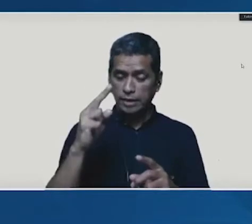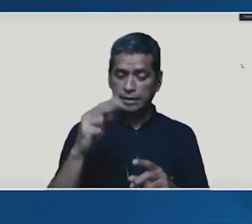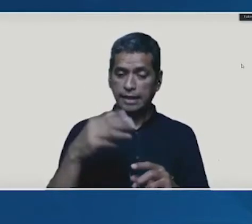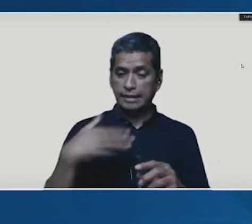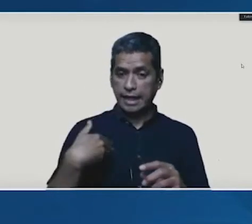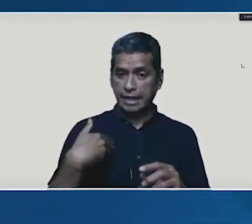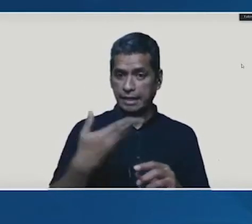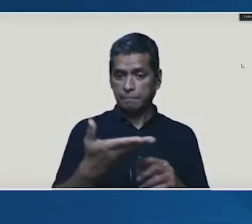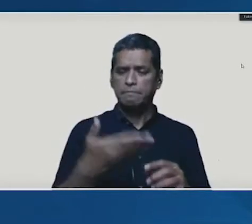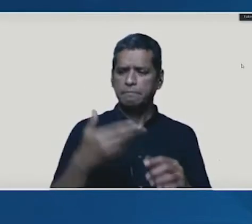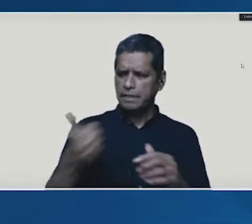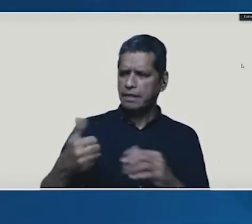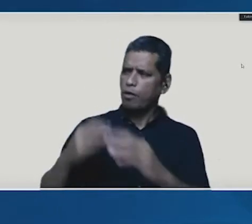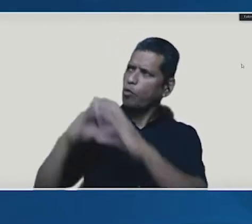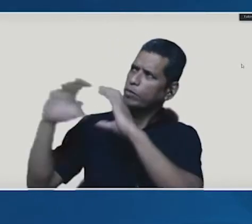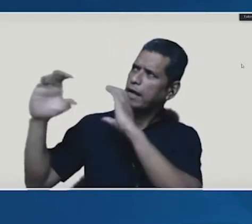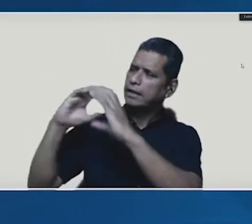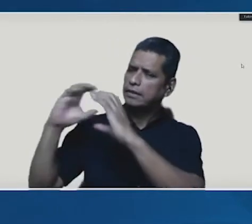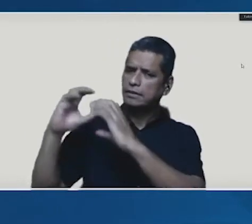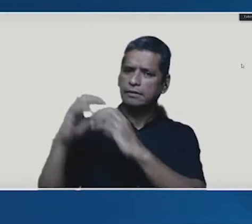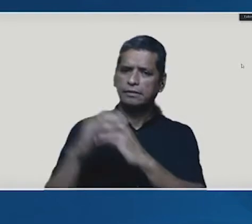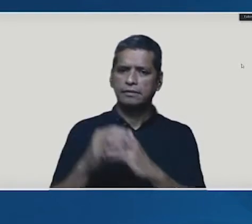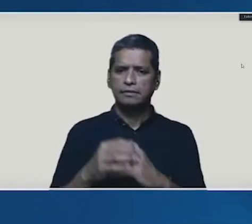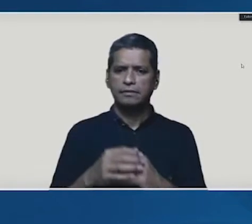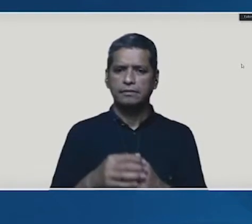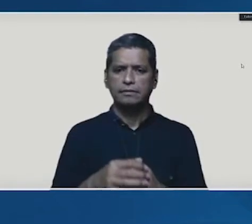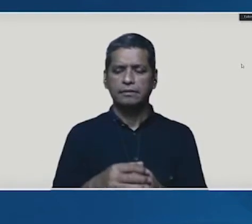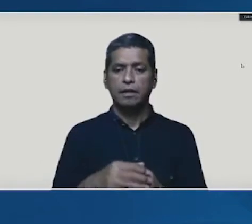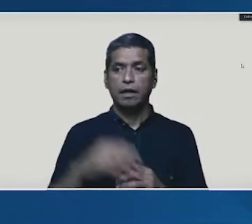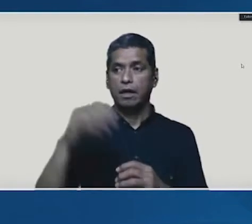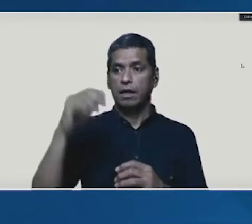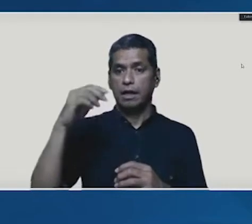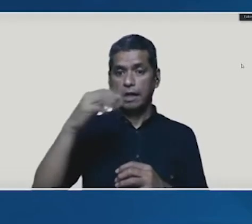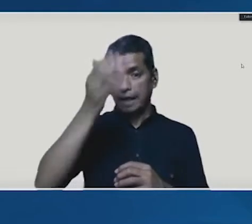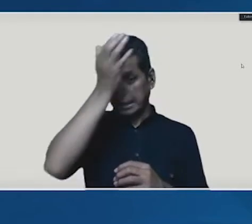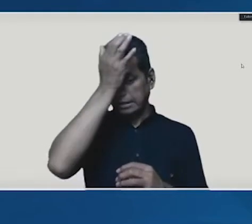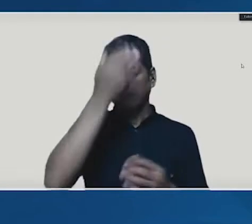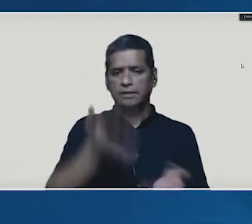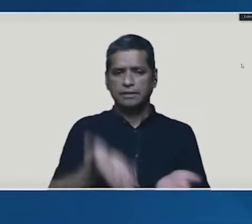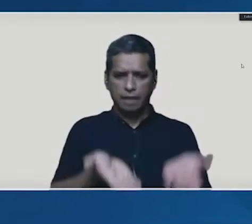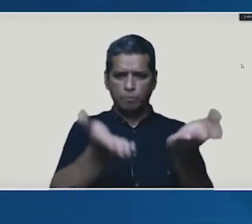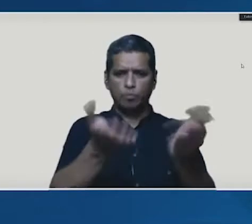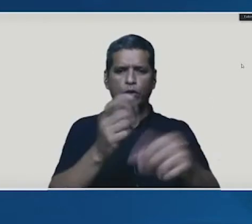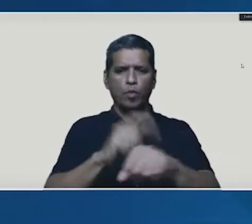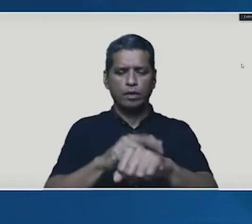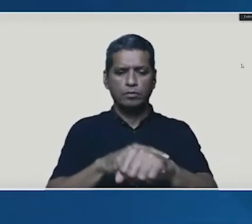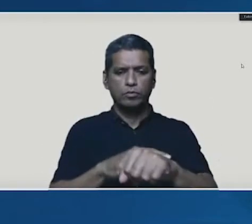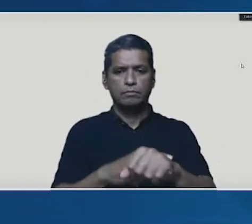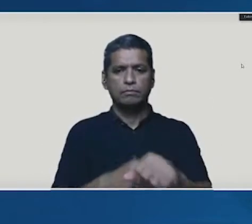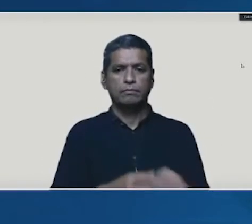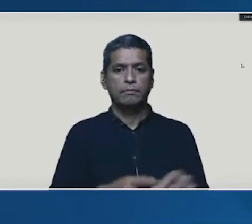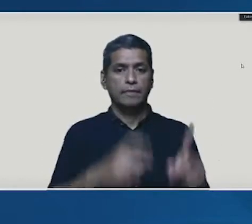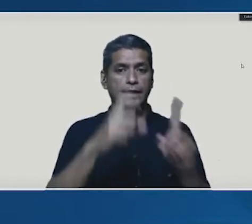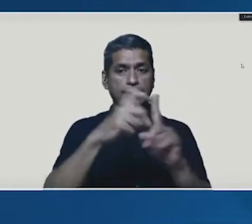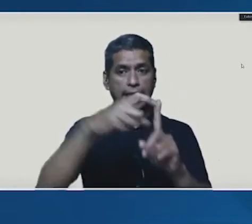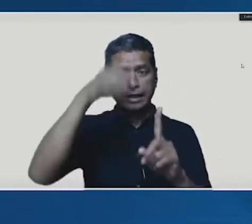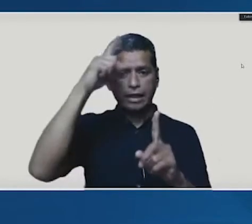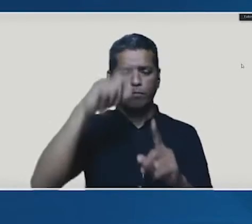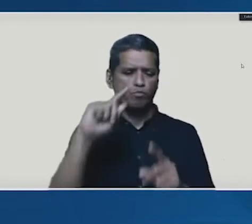kepada dia dan raja memberi waktu dandannya doa saudara